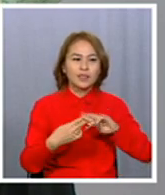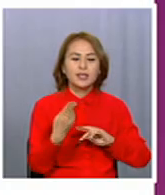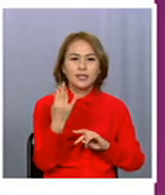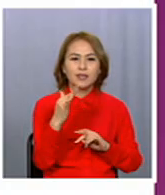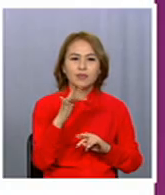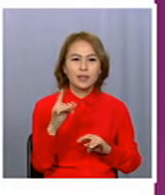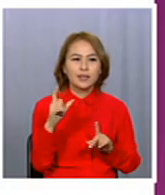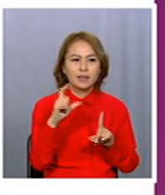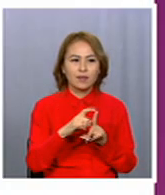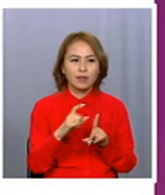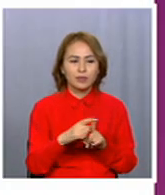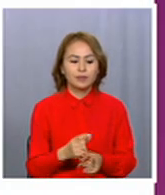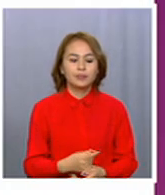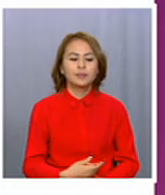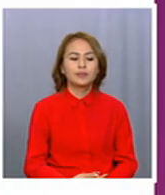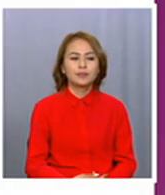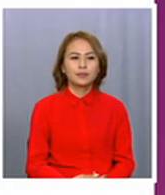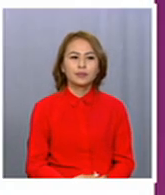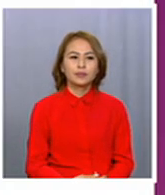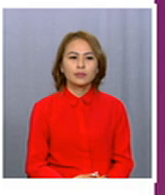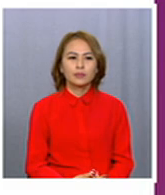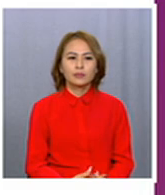словами.